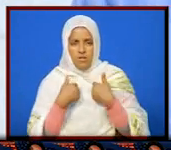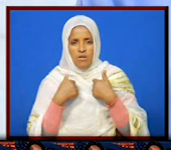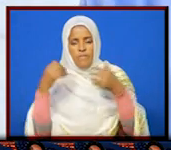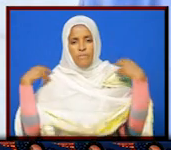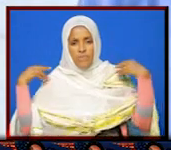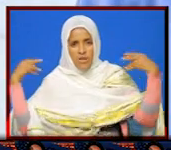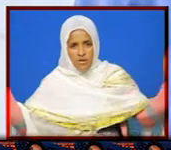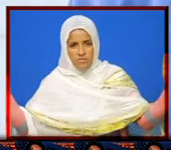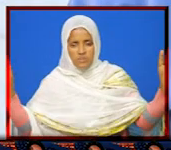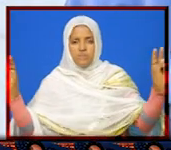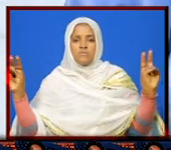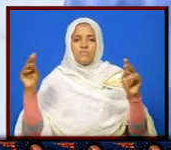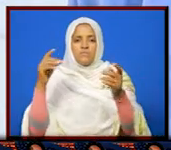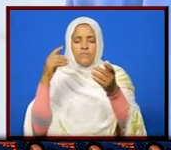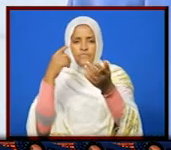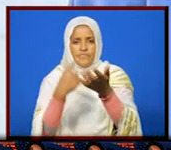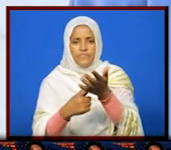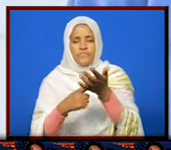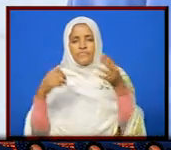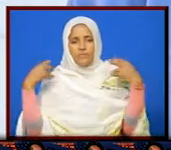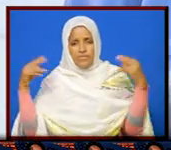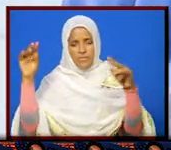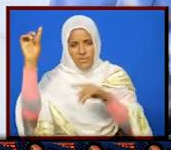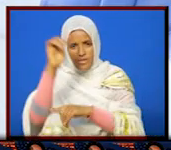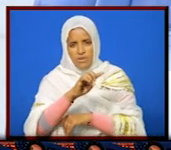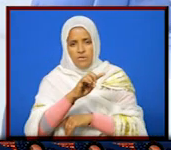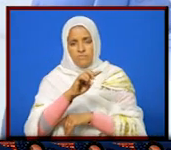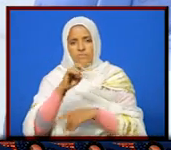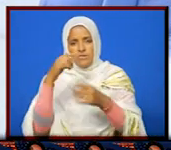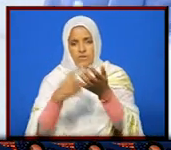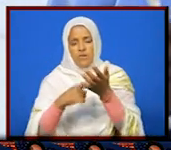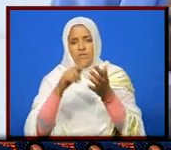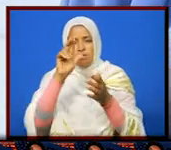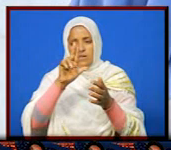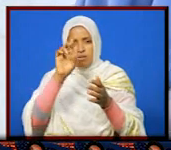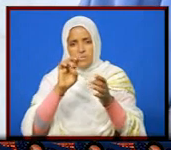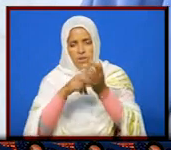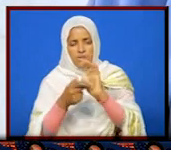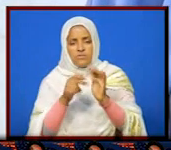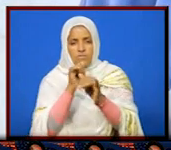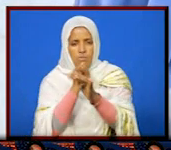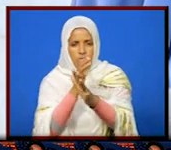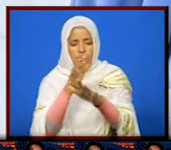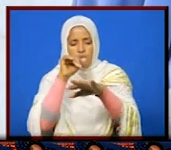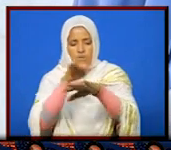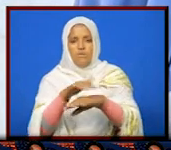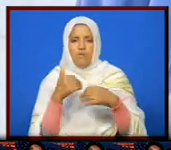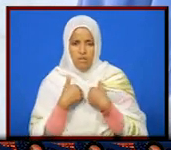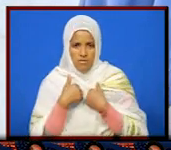ያስረዳል። መላእክትን በንፋተ ቀር ይፈንኦሙ ለመላእክት በንፋተ ቀር ነው። ያ ንፋተ ቀር የሚባለው በመለከት